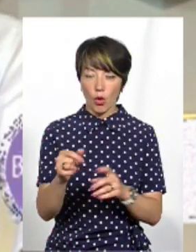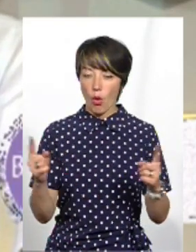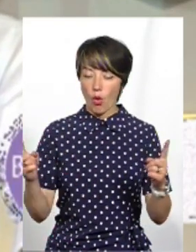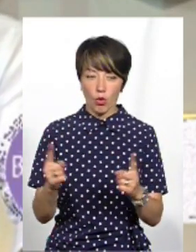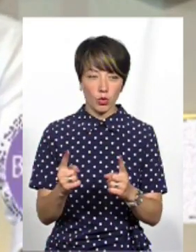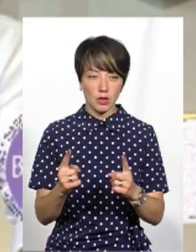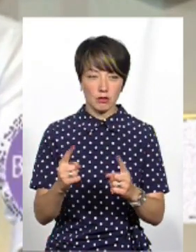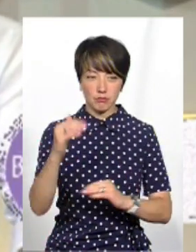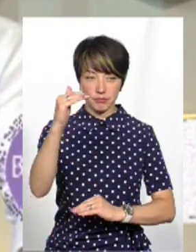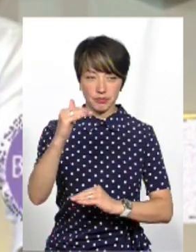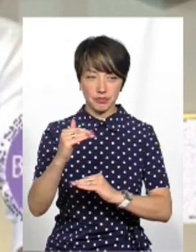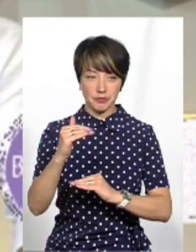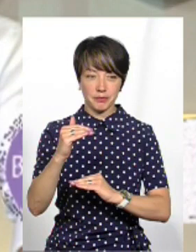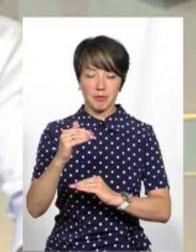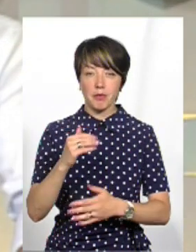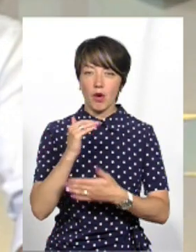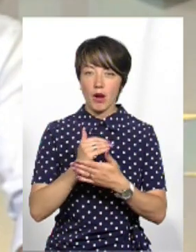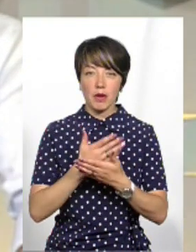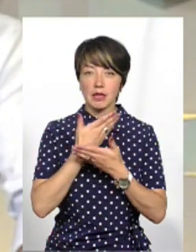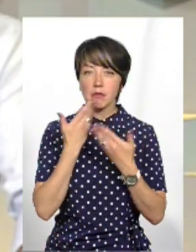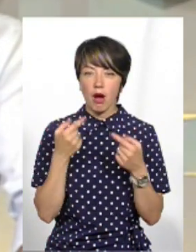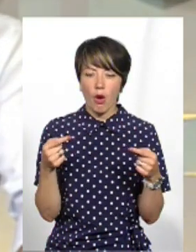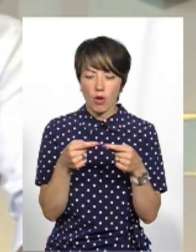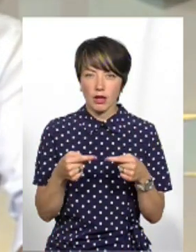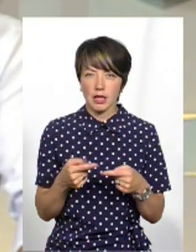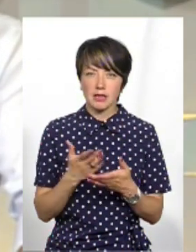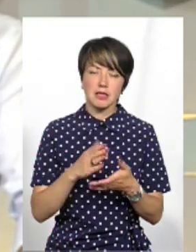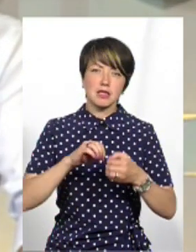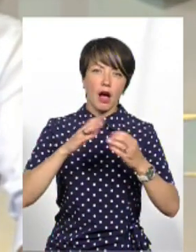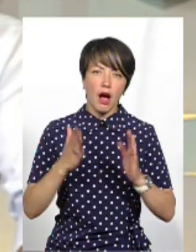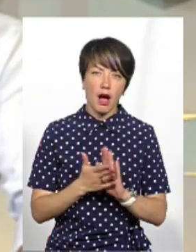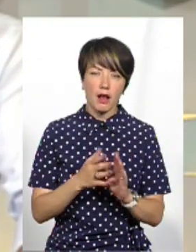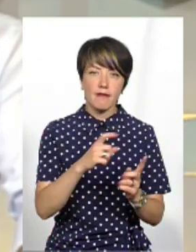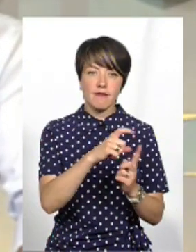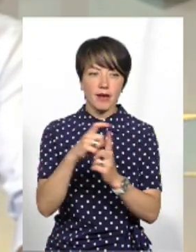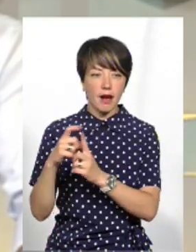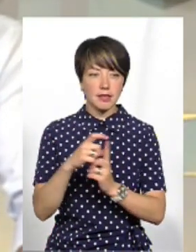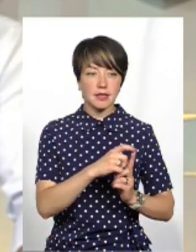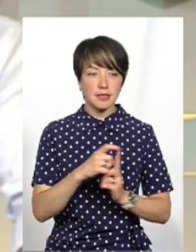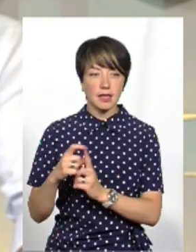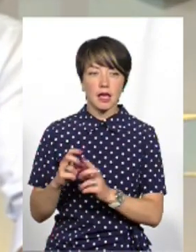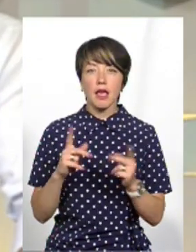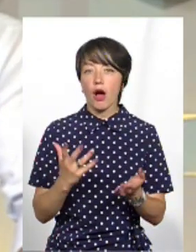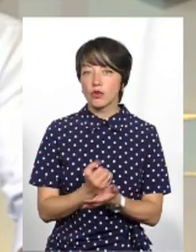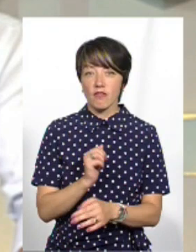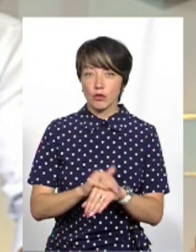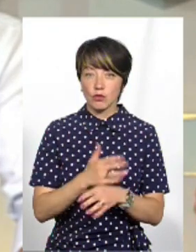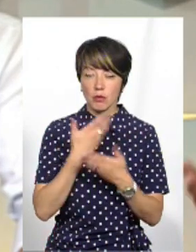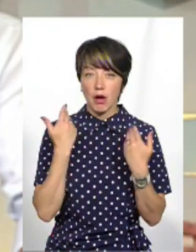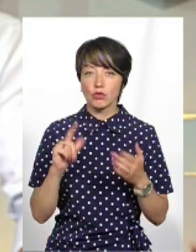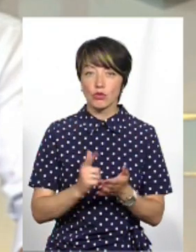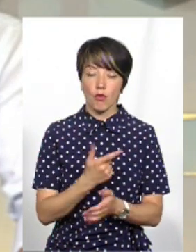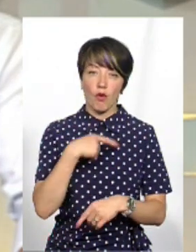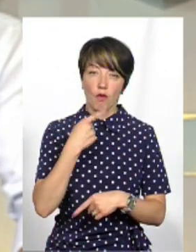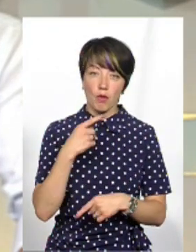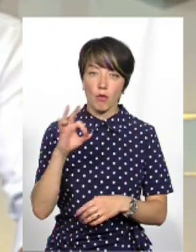найкоротша програма, і фактично треба сказати, що немає конкретики. Тобто, є такі загальні фрази, і як цього досягнути, фактично немає. Знову ж